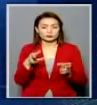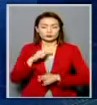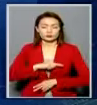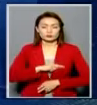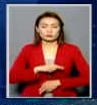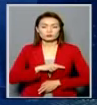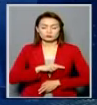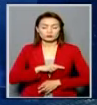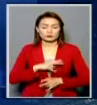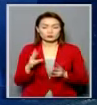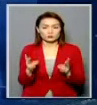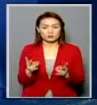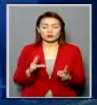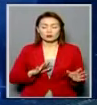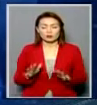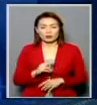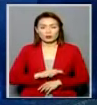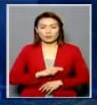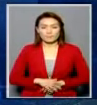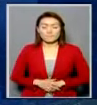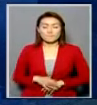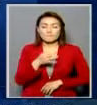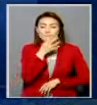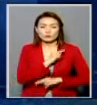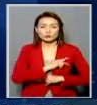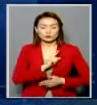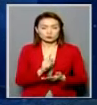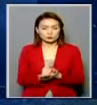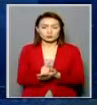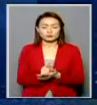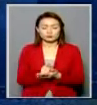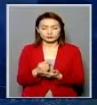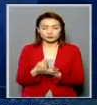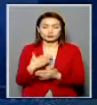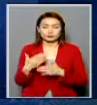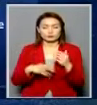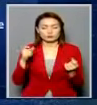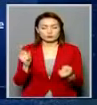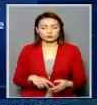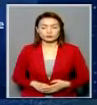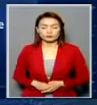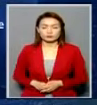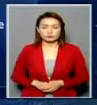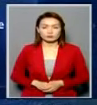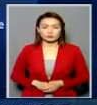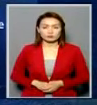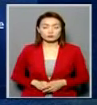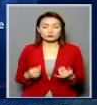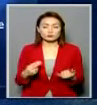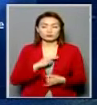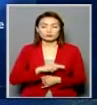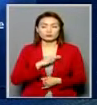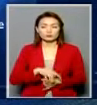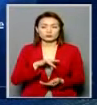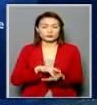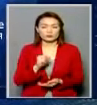как другие вынуждены заниматься черной работой. Любой труд должен оцениваться по достоинству, не так ли? Сегодня рабочие